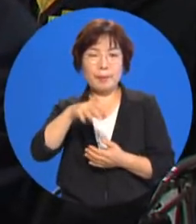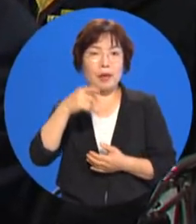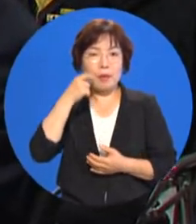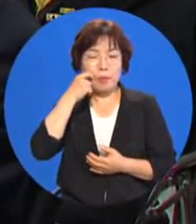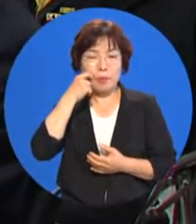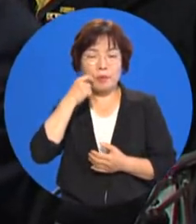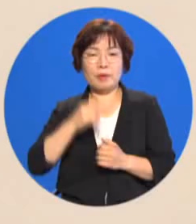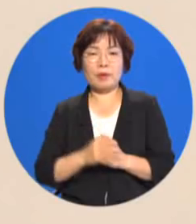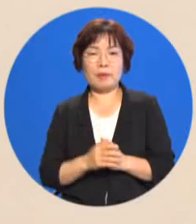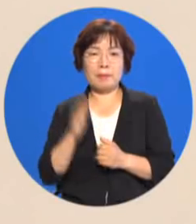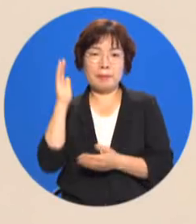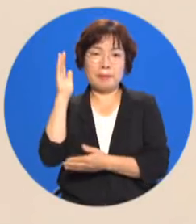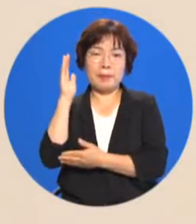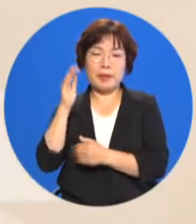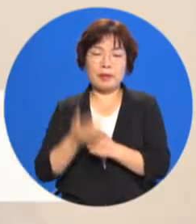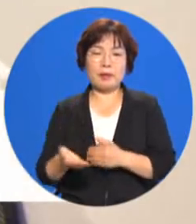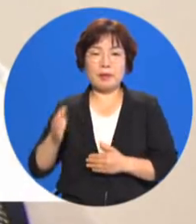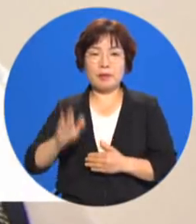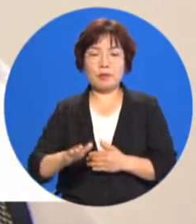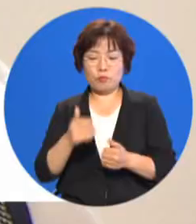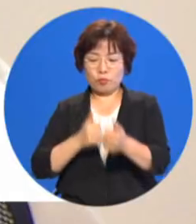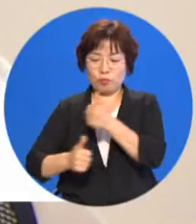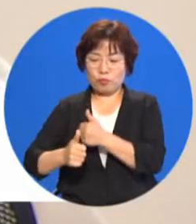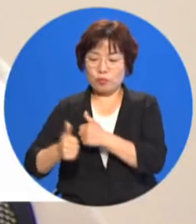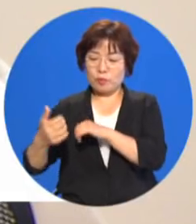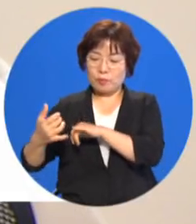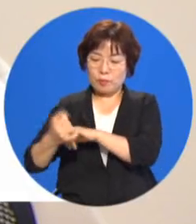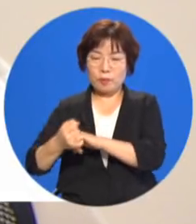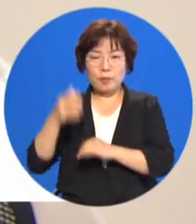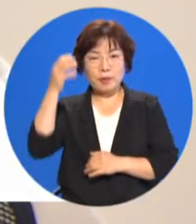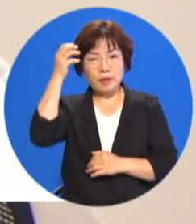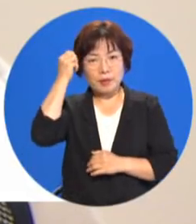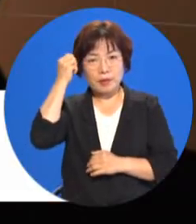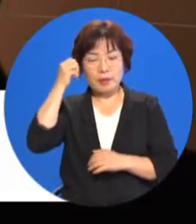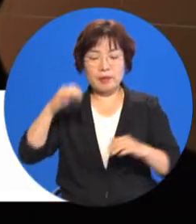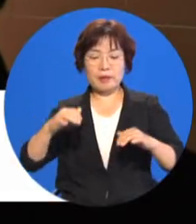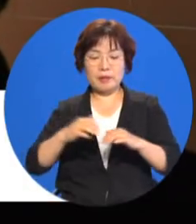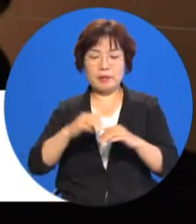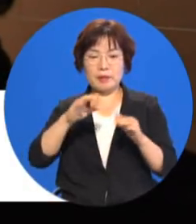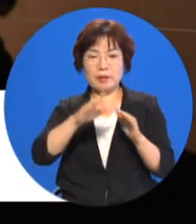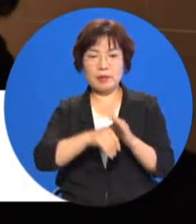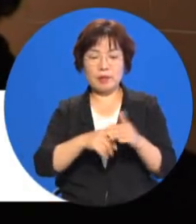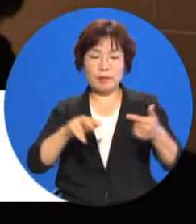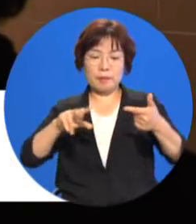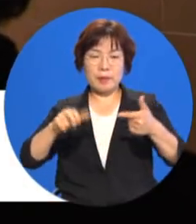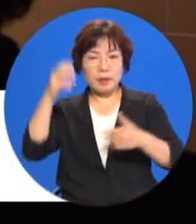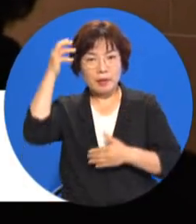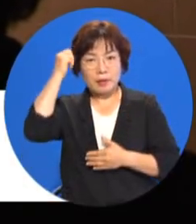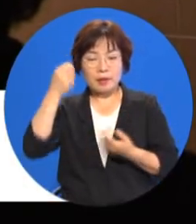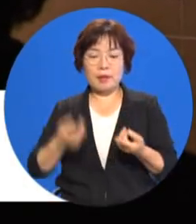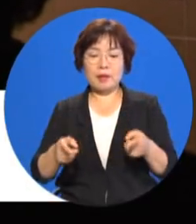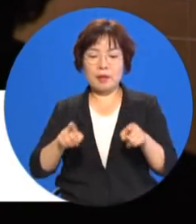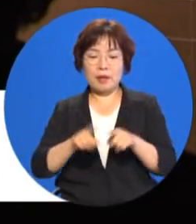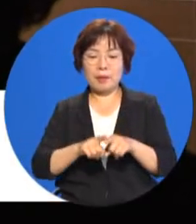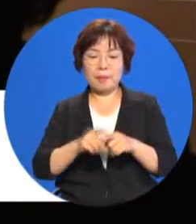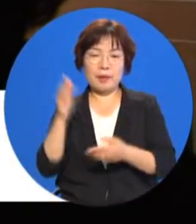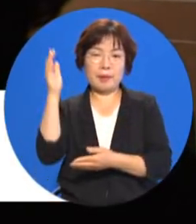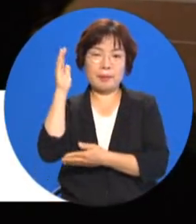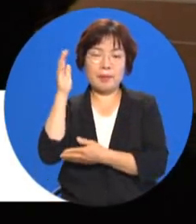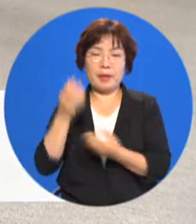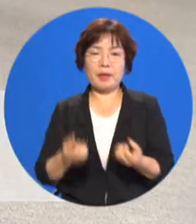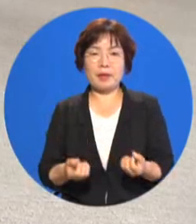없었던 이야기들. 하지만 후대가 반드시 기억해야 하는 그날 6.25의 기억을 함께 풀어놓는